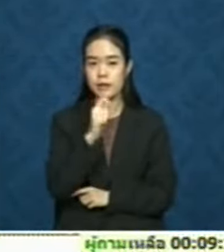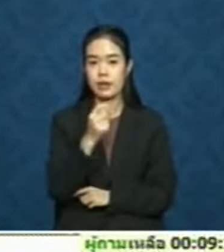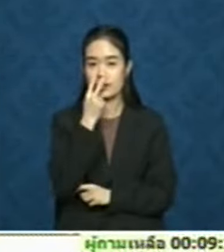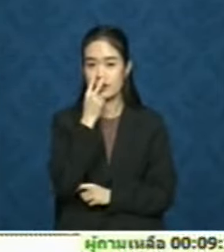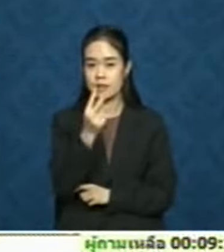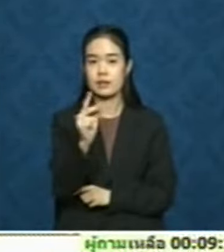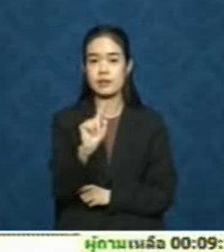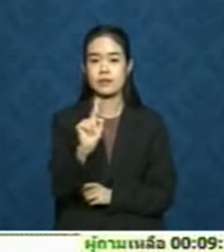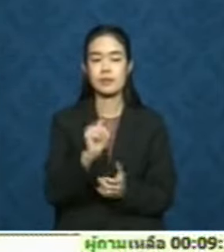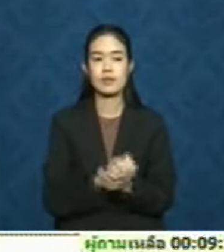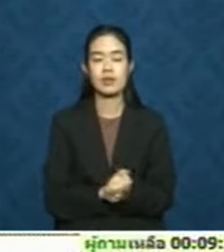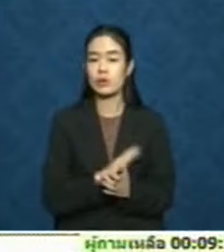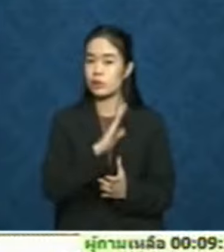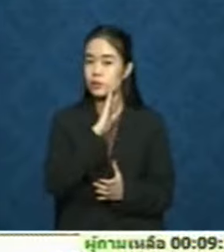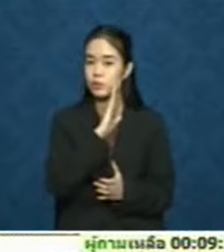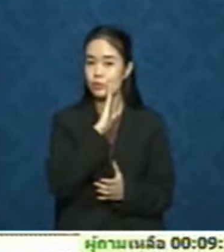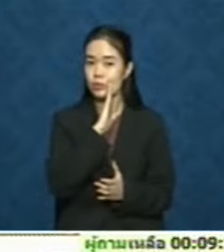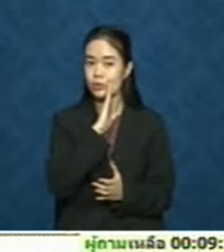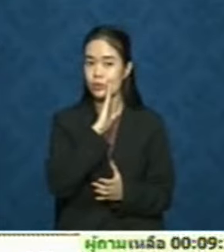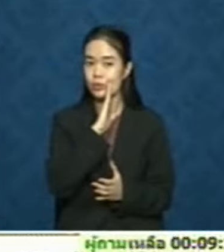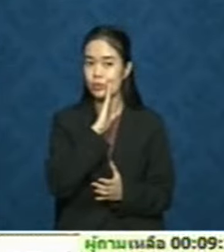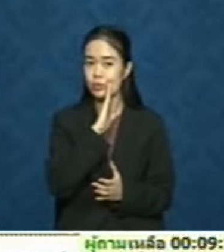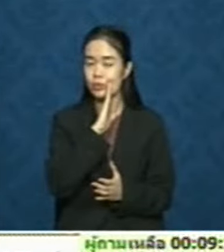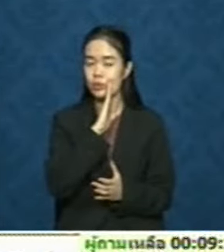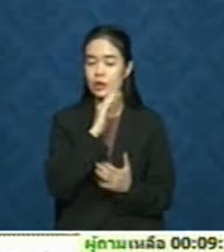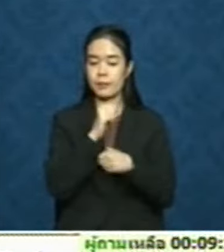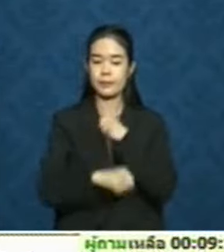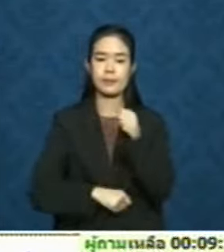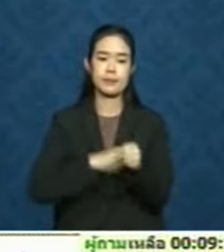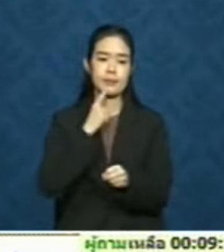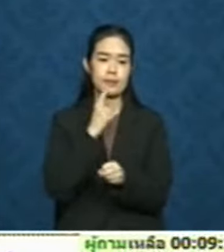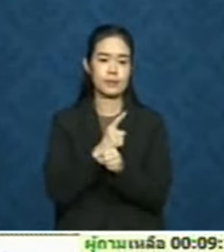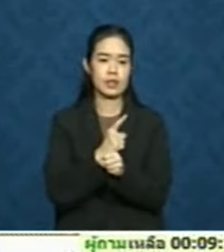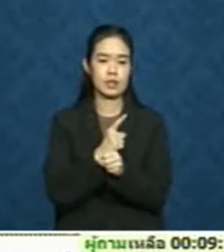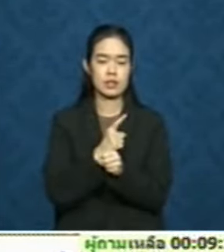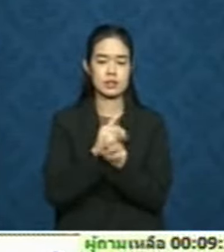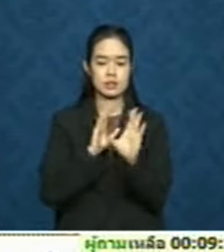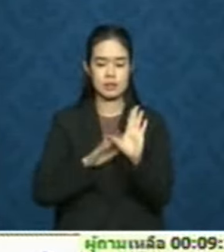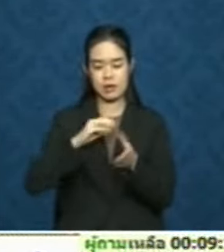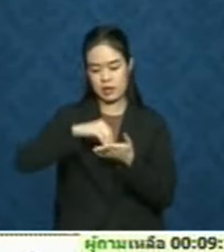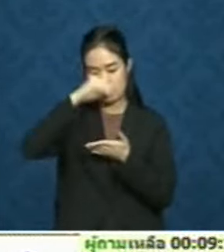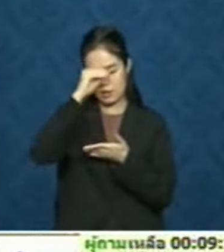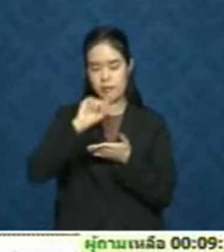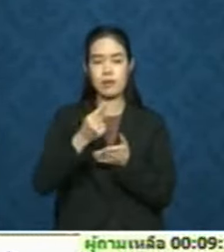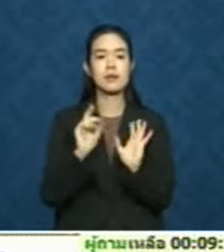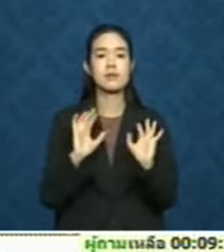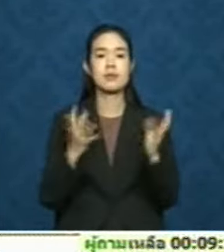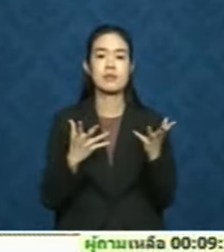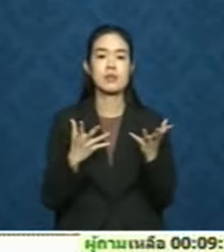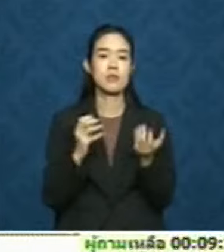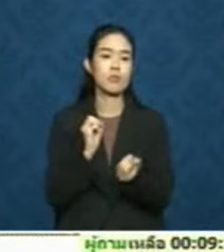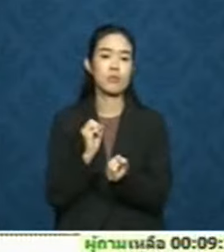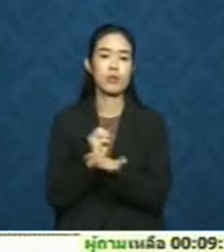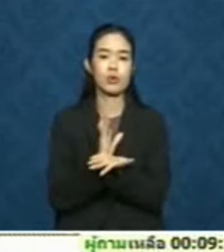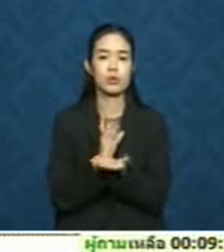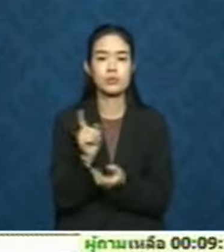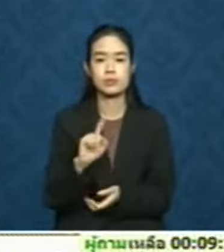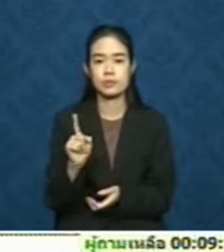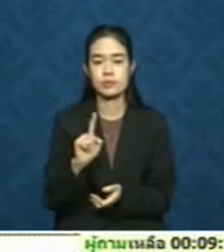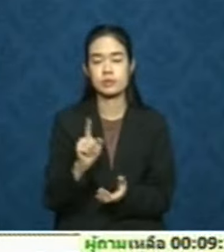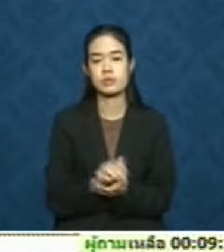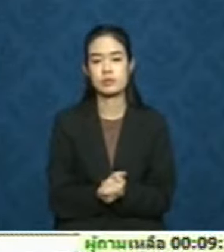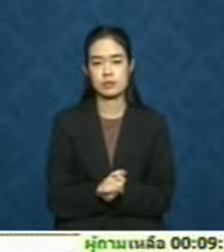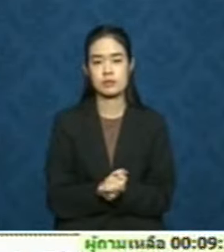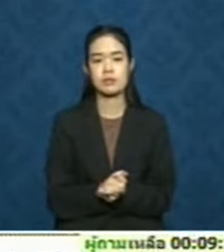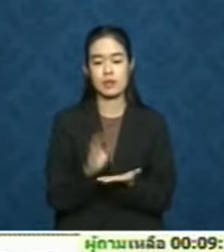ก็คือว่าถ้าเรารับงดรับนักศึกษาปีที่หนึ่งผลอะไรเกิดขึ้นครับผลก็คือสถาบัน